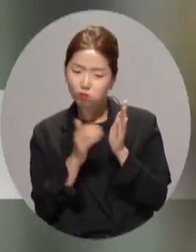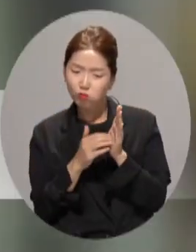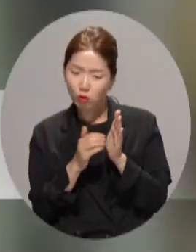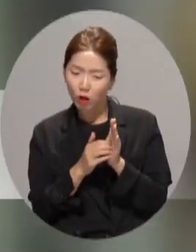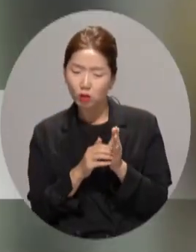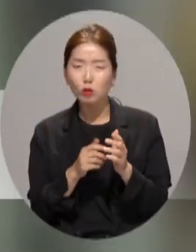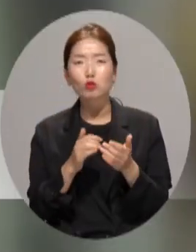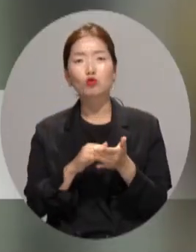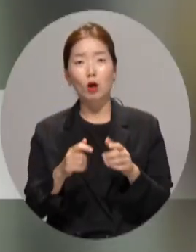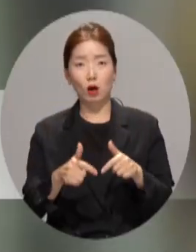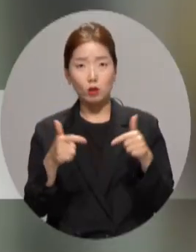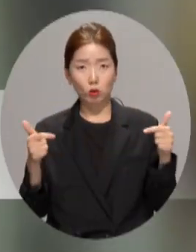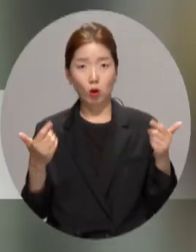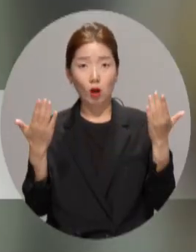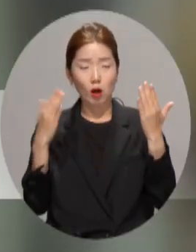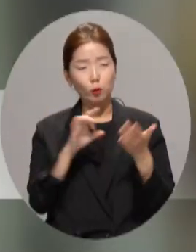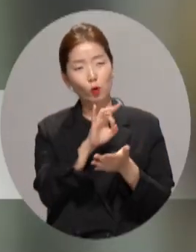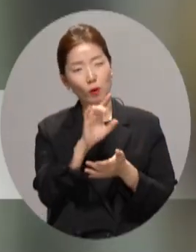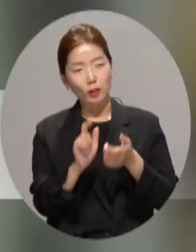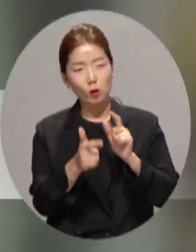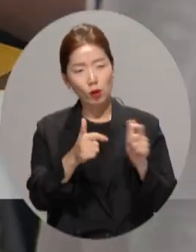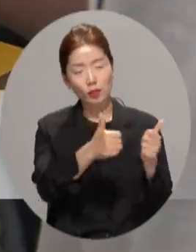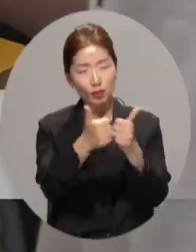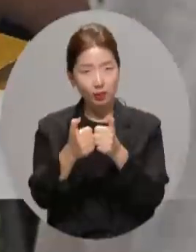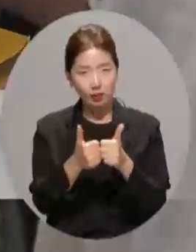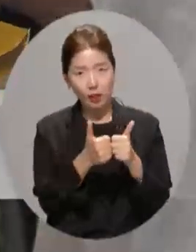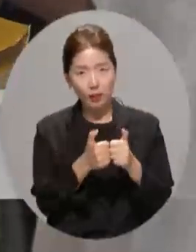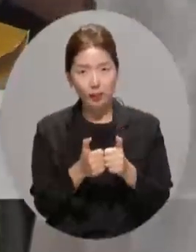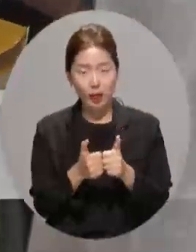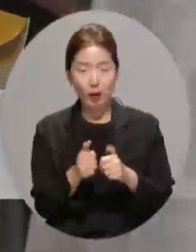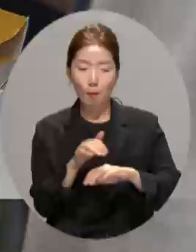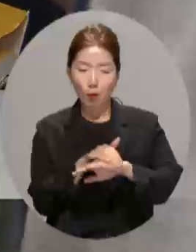청소년이 늘고 있어 학교마다 각종 상담과